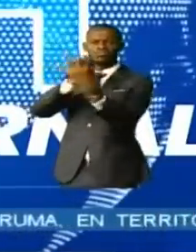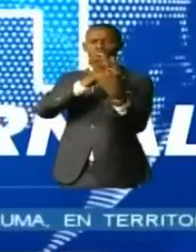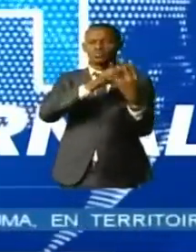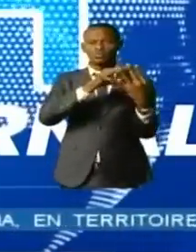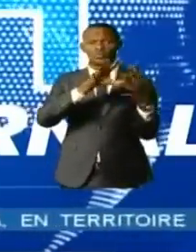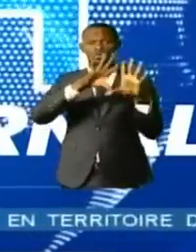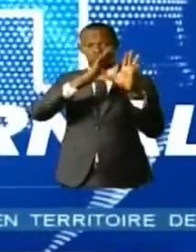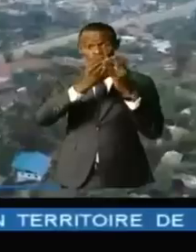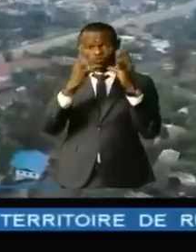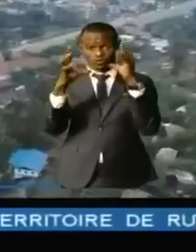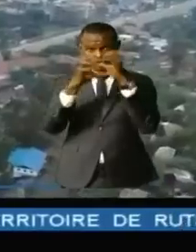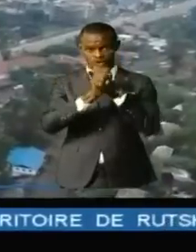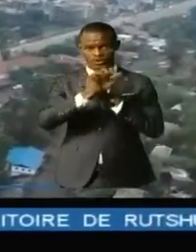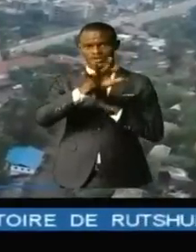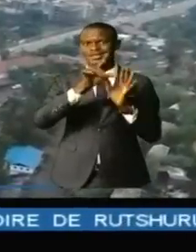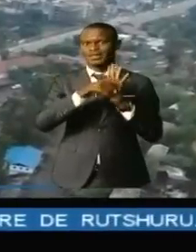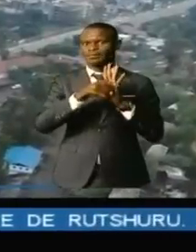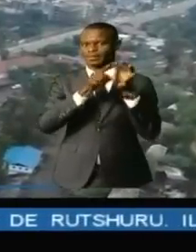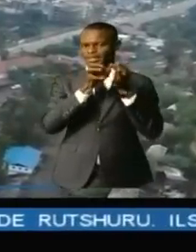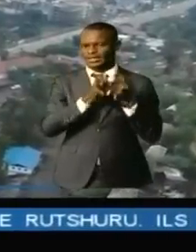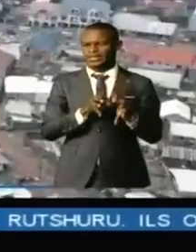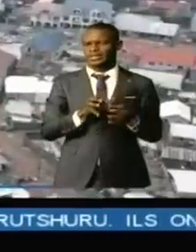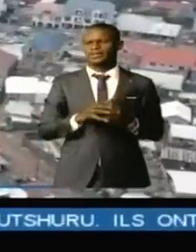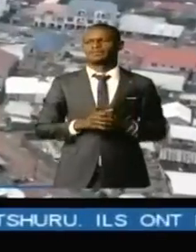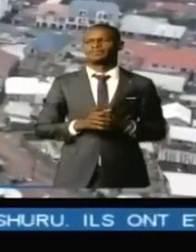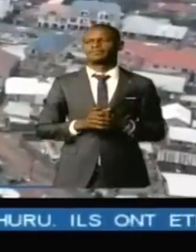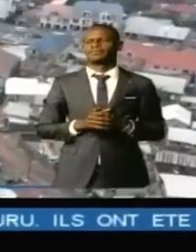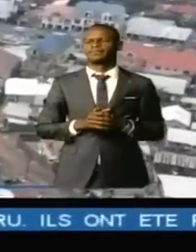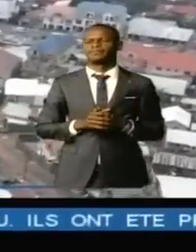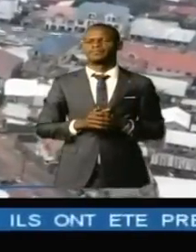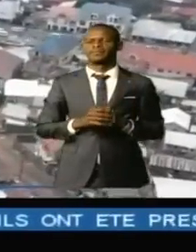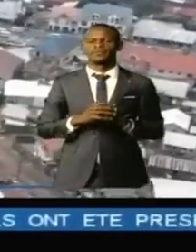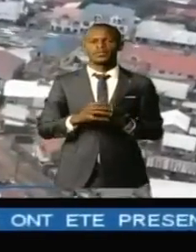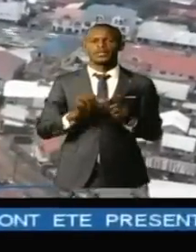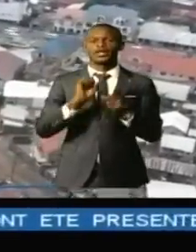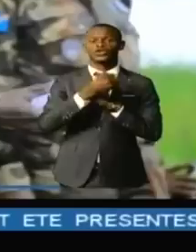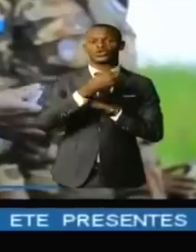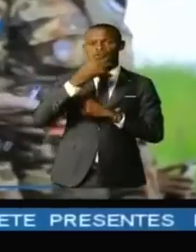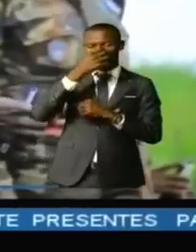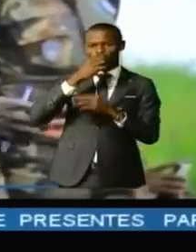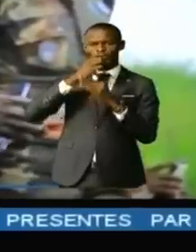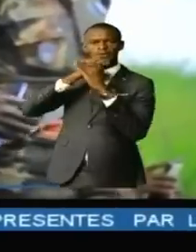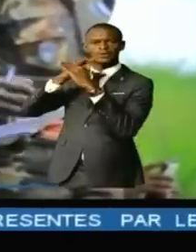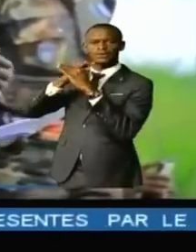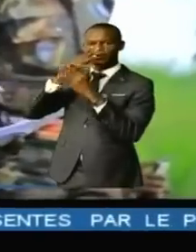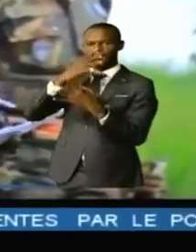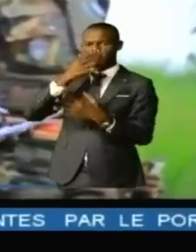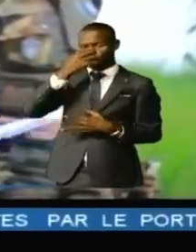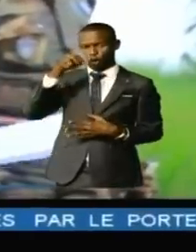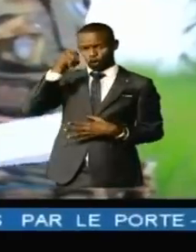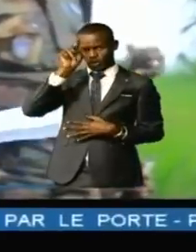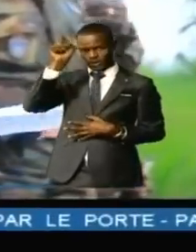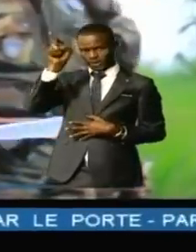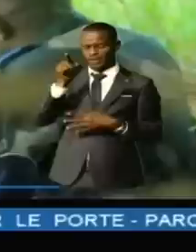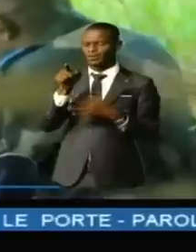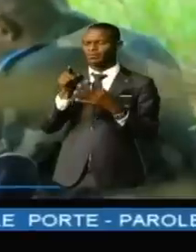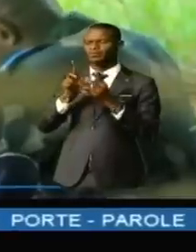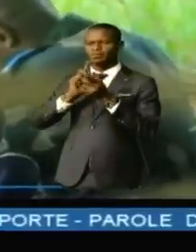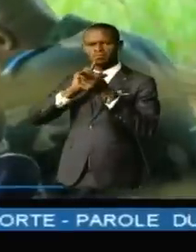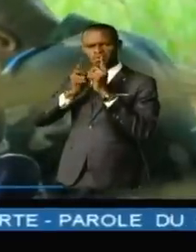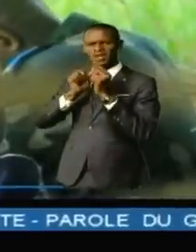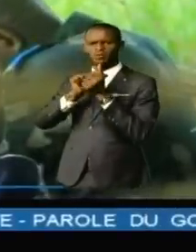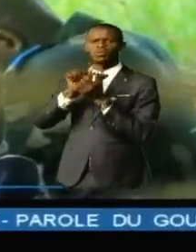Fifi Mukundi. La situation sécuritaire dans le Nord Kivu a été au centre de l'actualité au cours de la semaine qui s'achève.